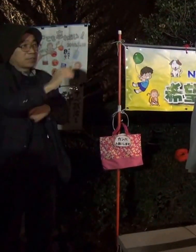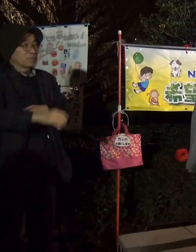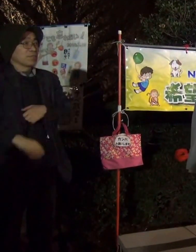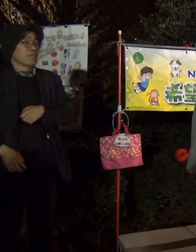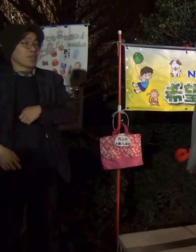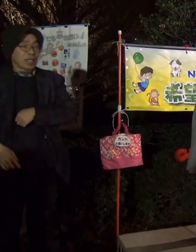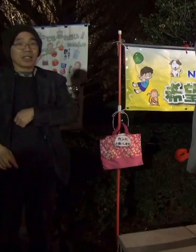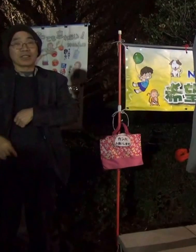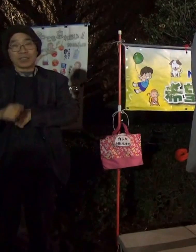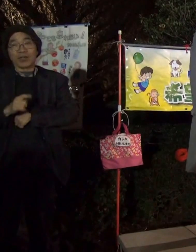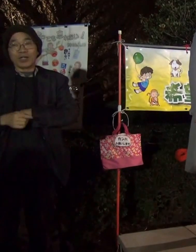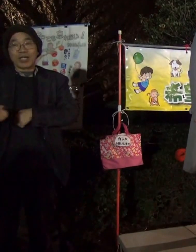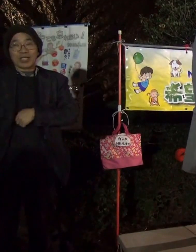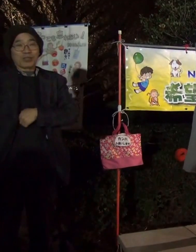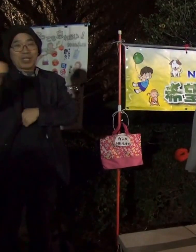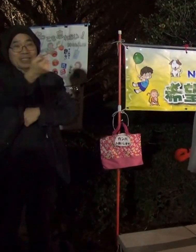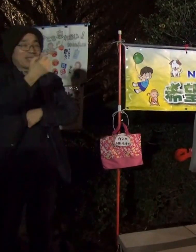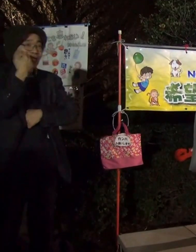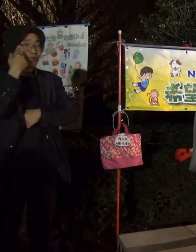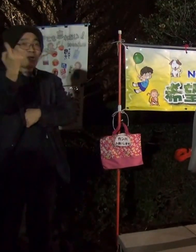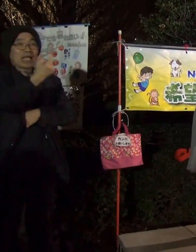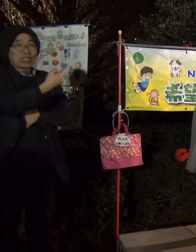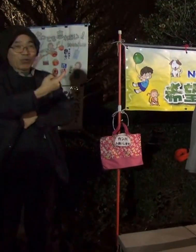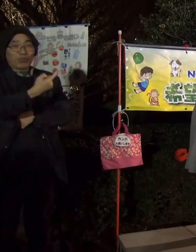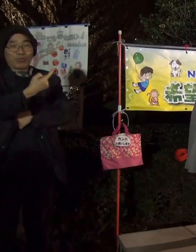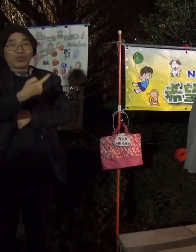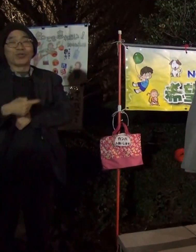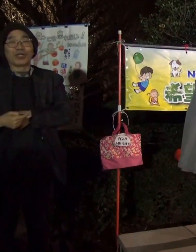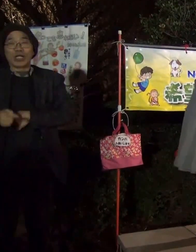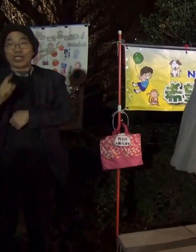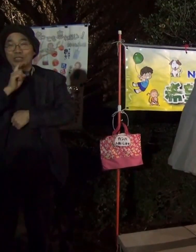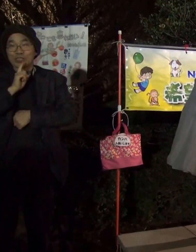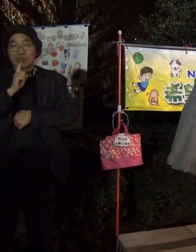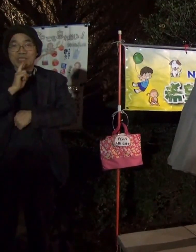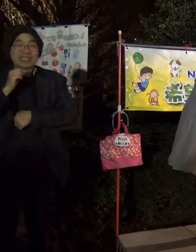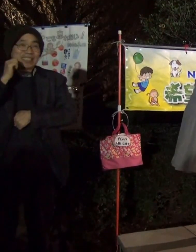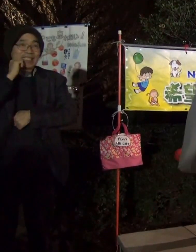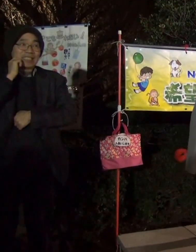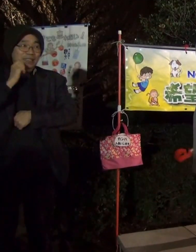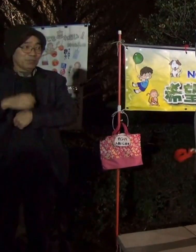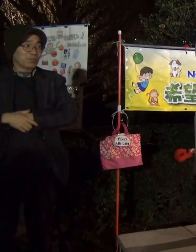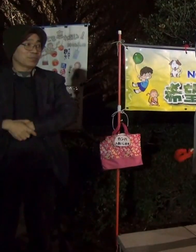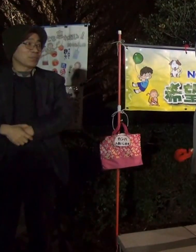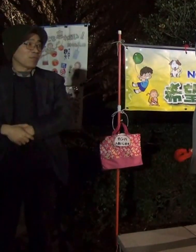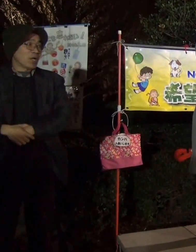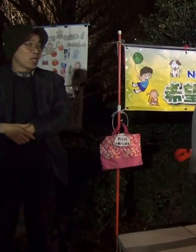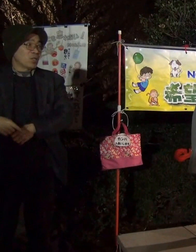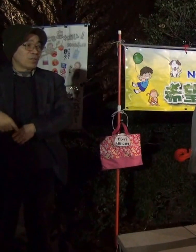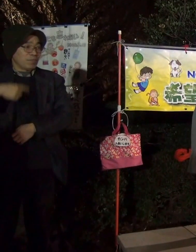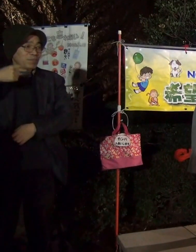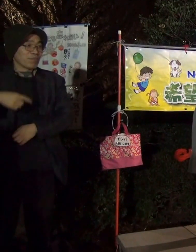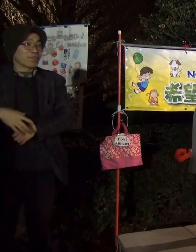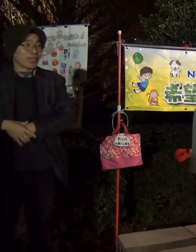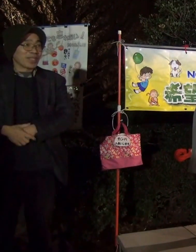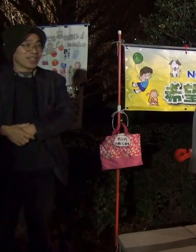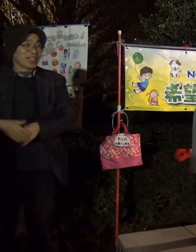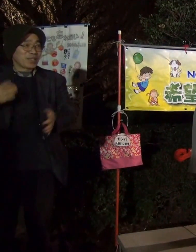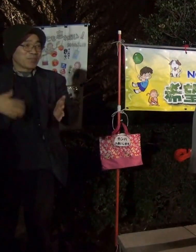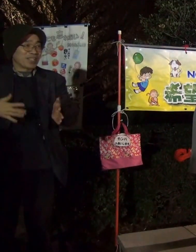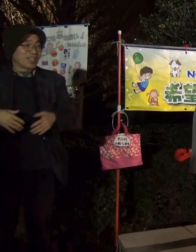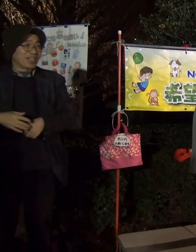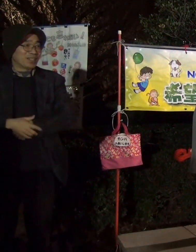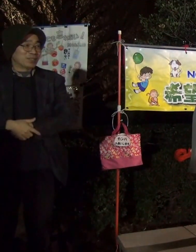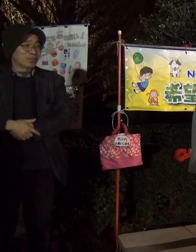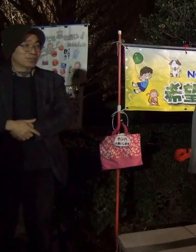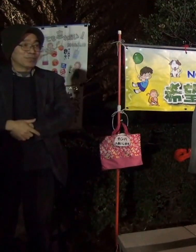スピーチできます。 はい、できませんのでね。はい、よろしくお願いします。では本日のトップバッターは いません、まだ 憲